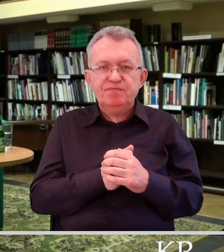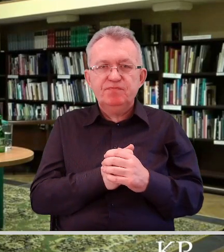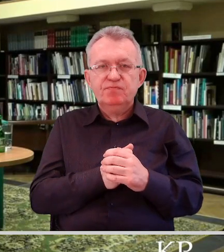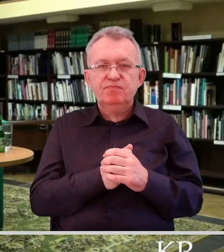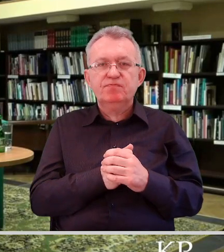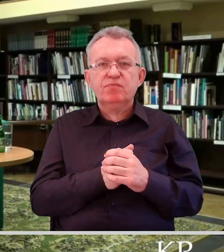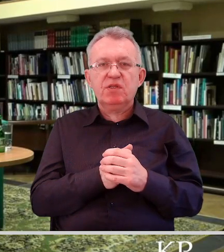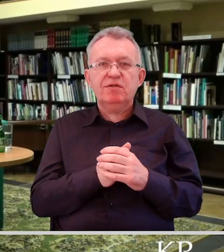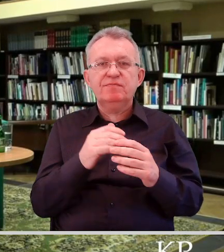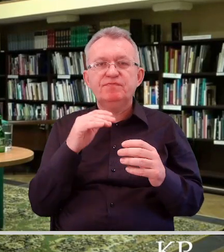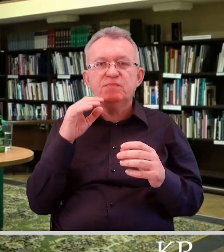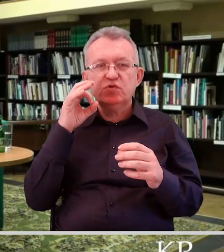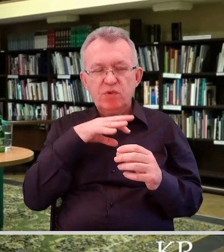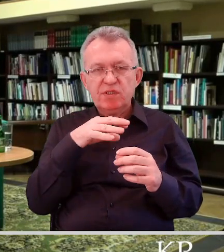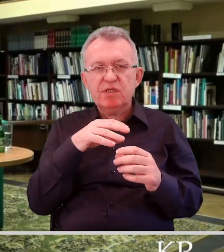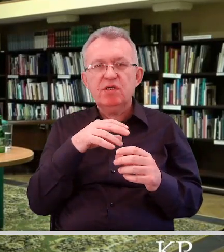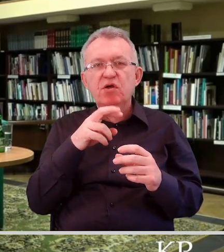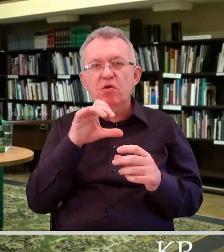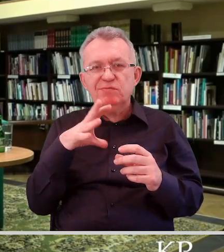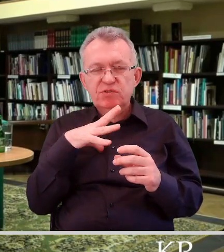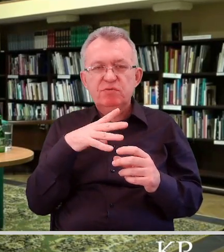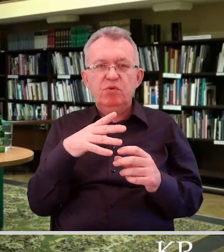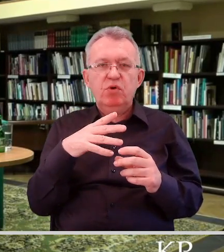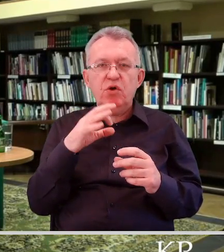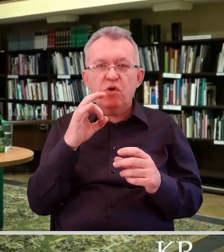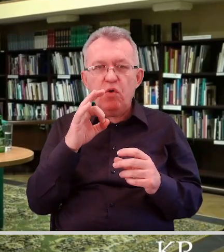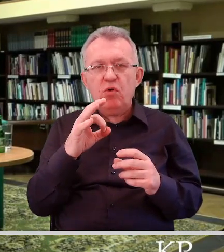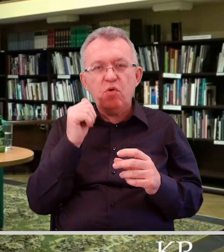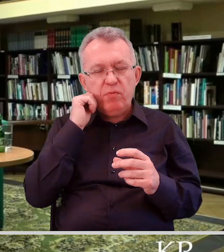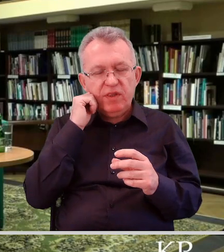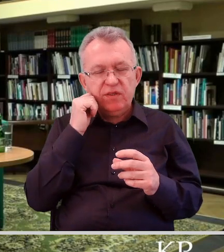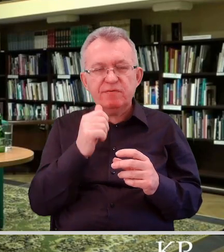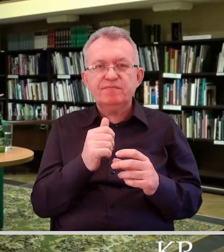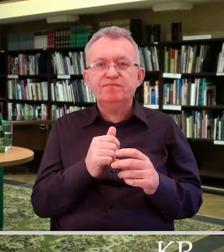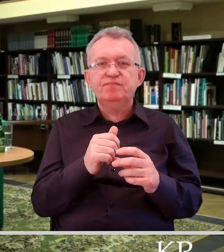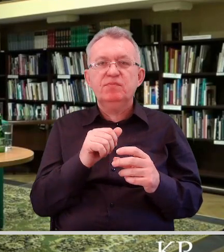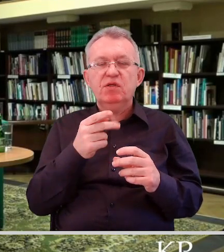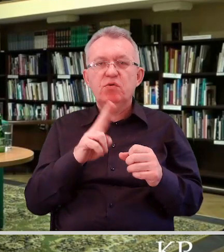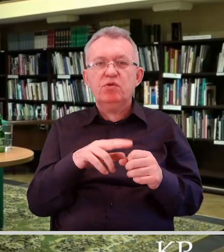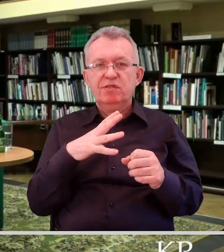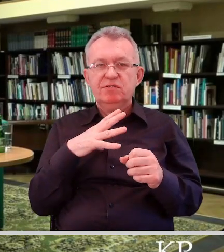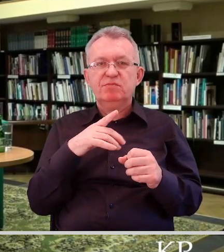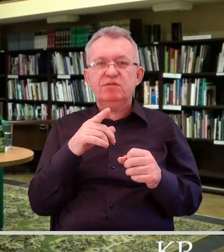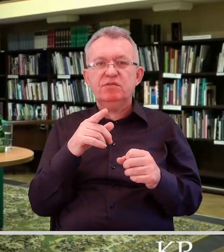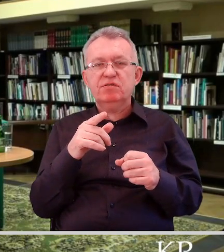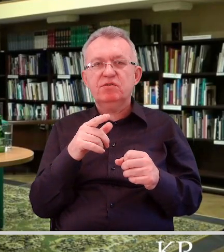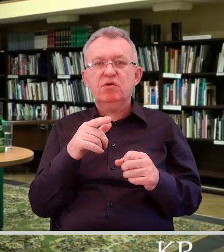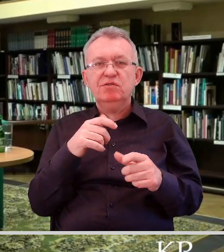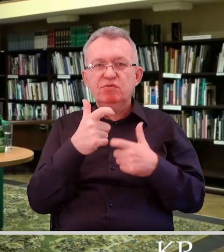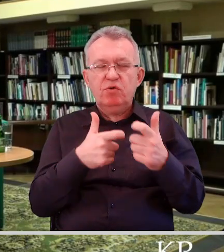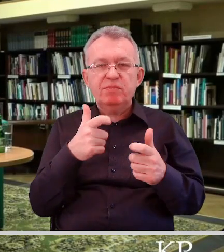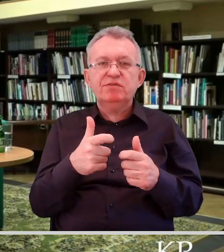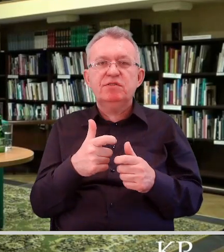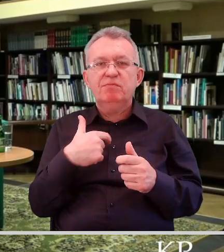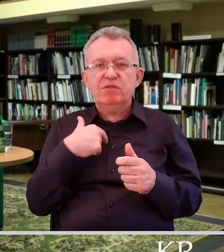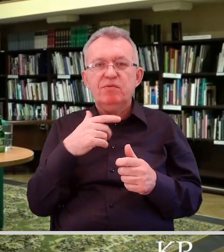I poprzednia córki rozbójniczki była właśnie bardziej o postaciach kobiecych, takim kręgu, który usiłowałam wokół siebie ustawić,